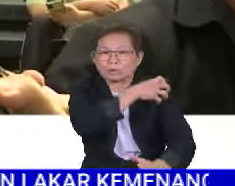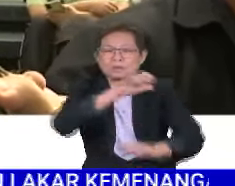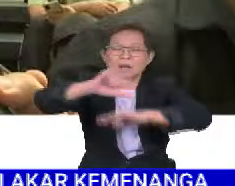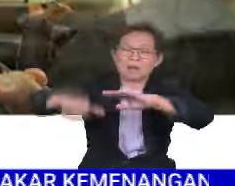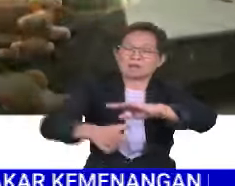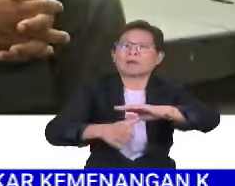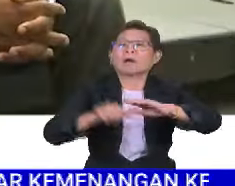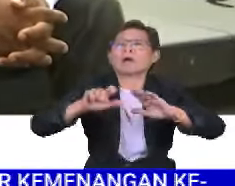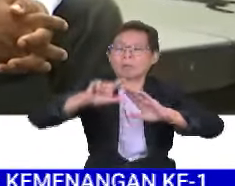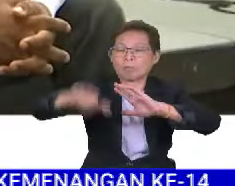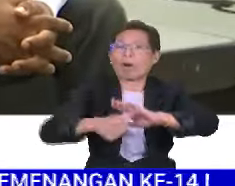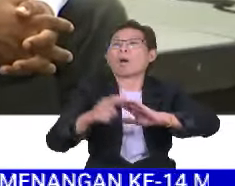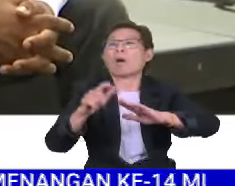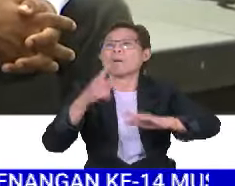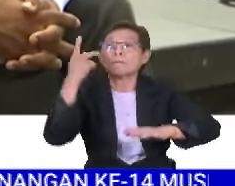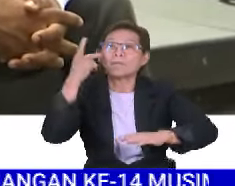kementerian mana.